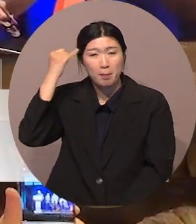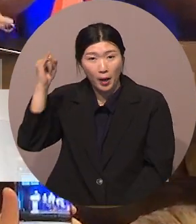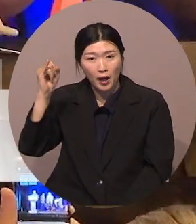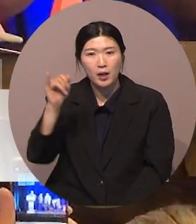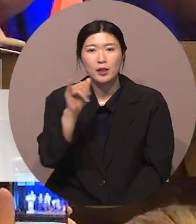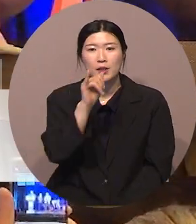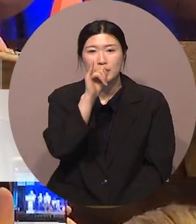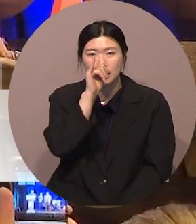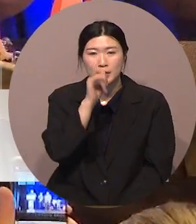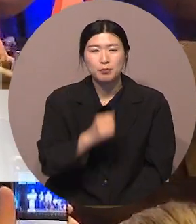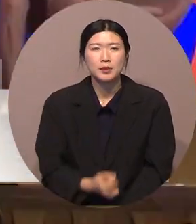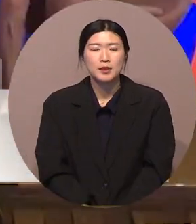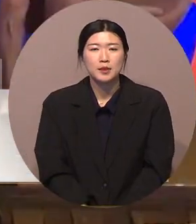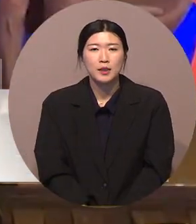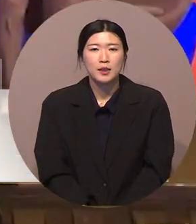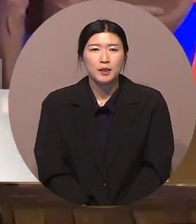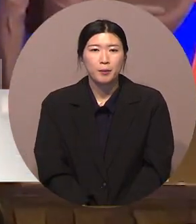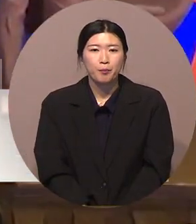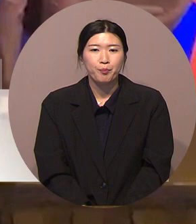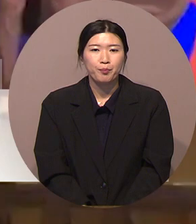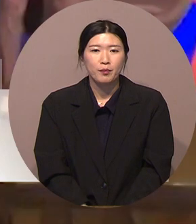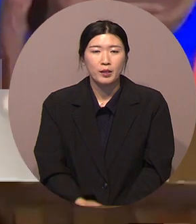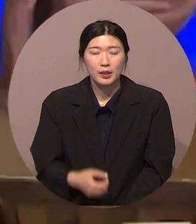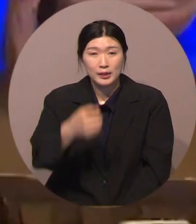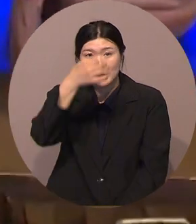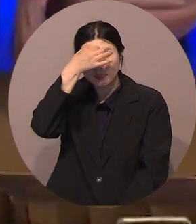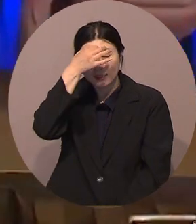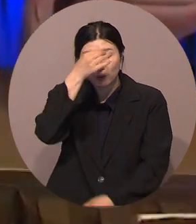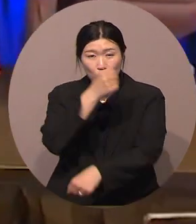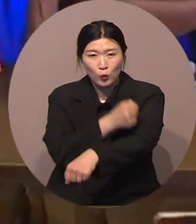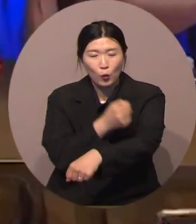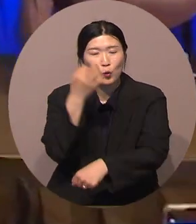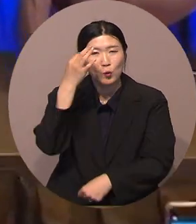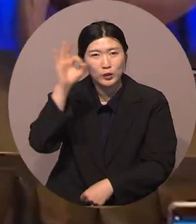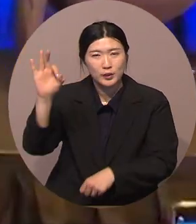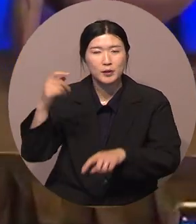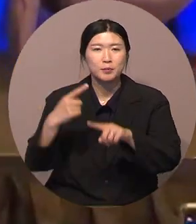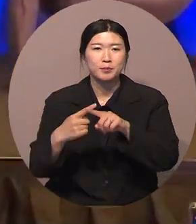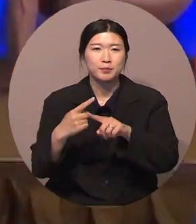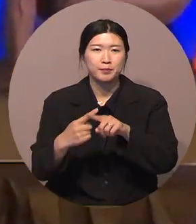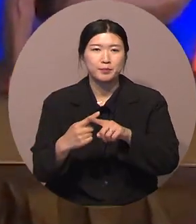보내고 받는 개충 분할 다중화 기술을 개발한 공로를